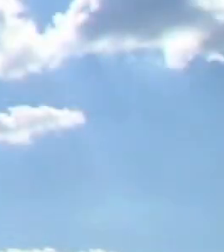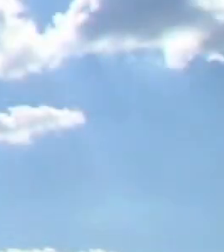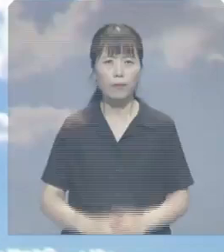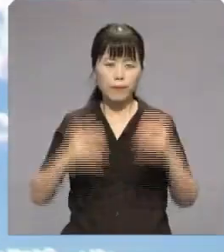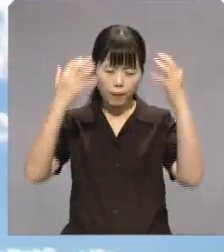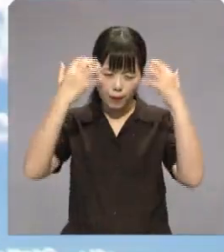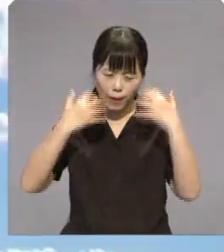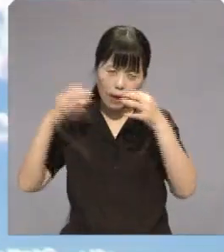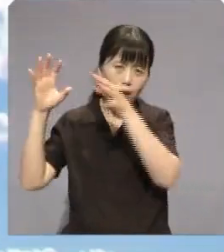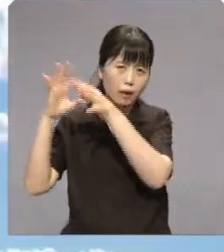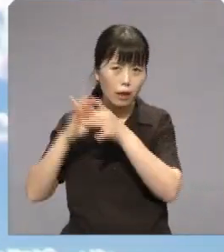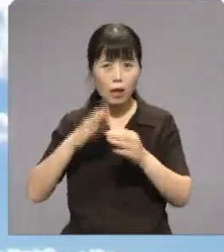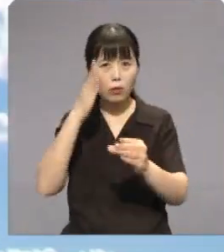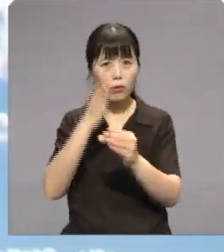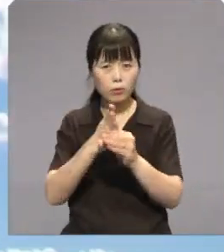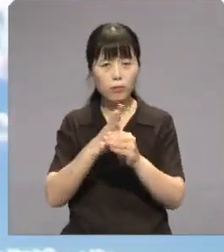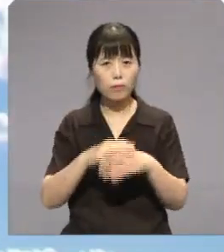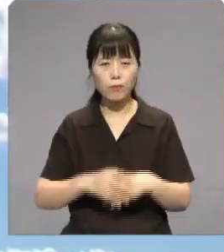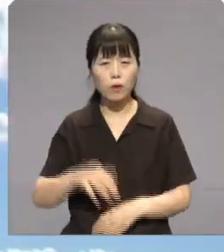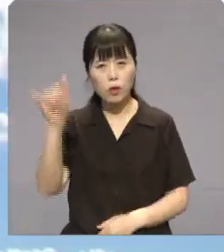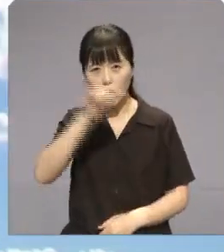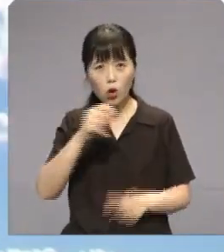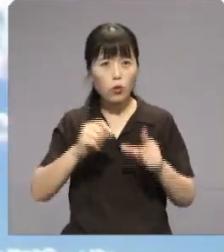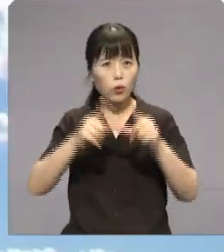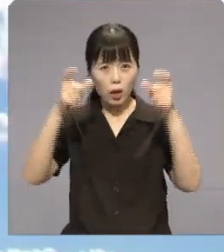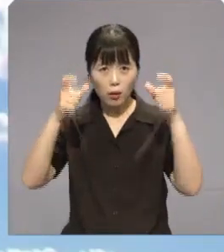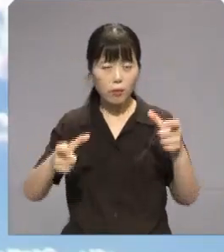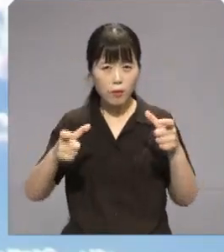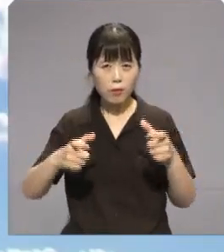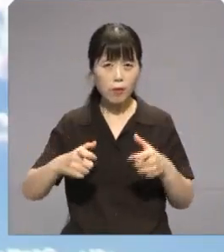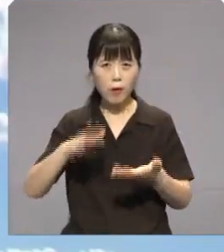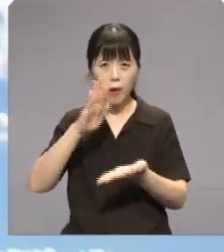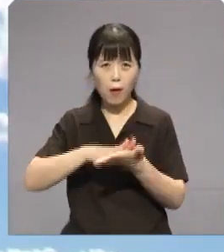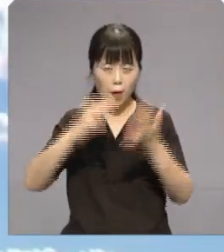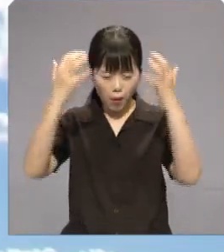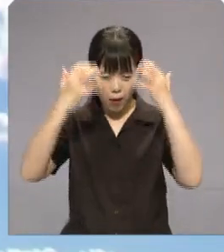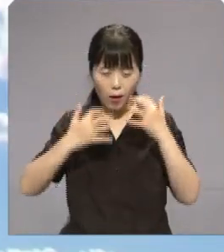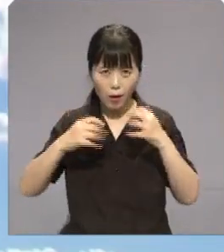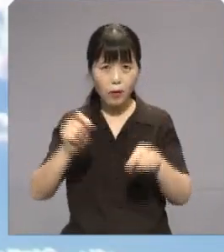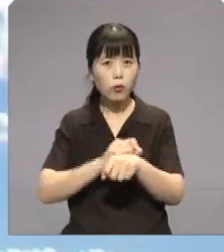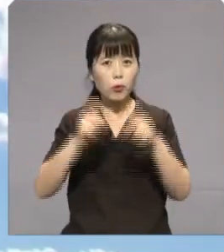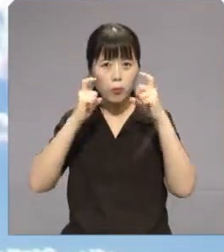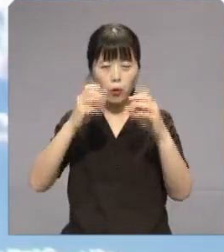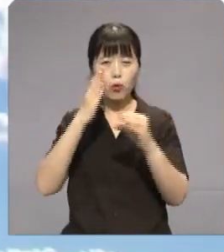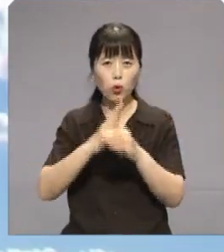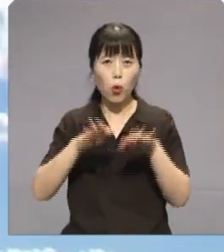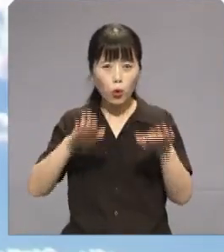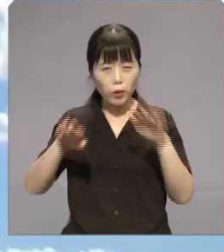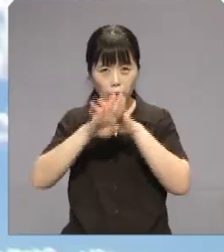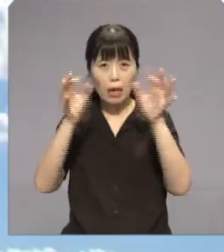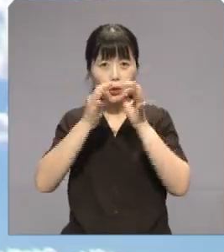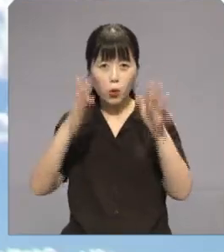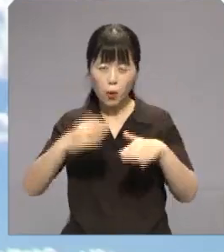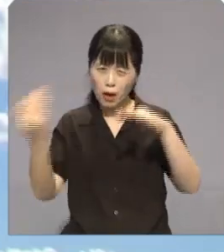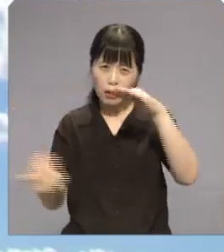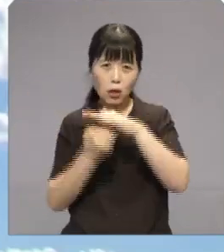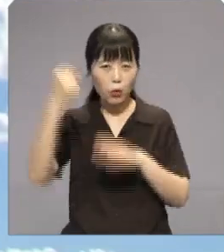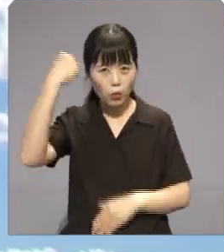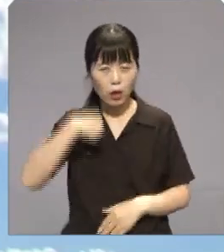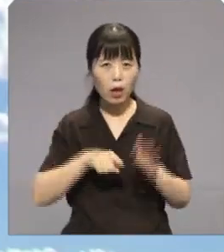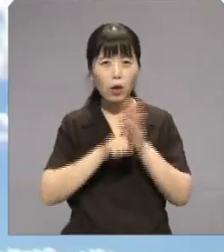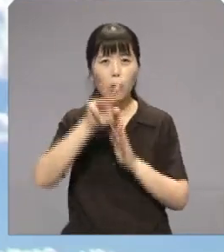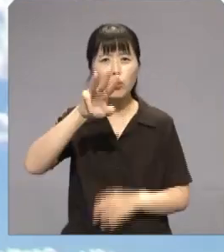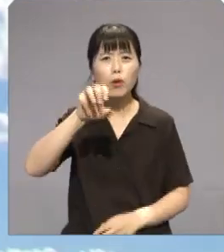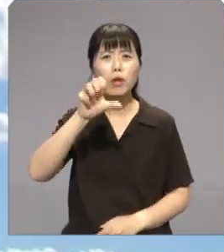무더위가 기승을 부리고 있습니다 전국 대부분 지역의 폭염 특보가 발효된 가운데 오늘도 낮 동안 최고 체감 온도는